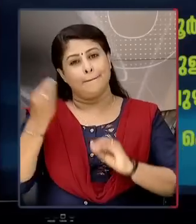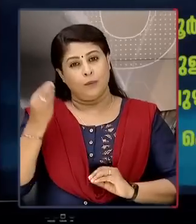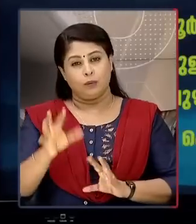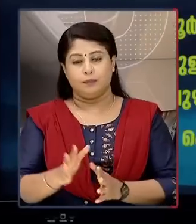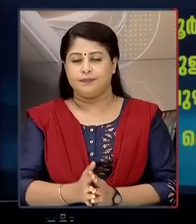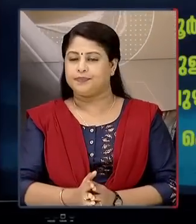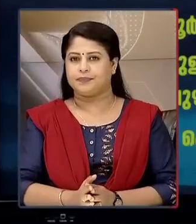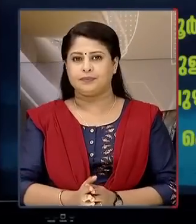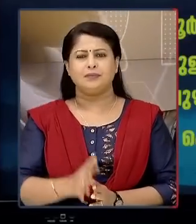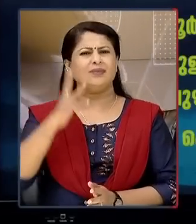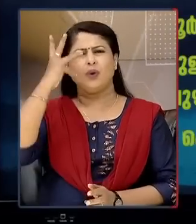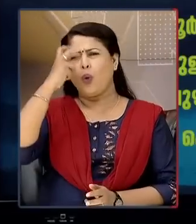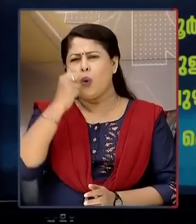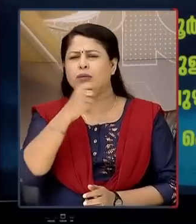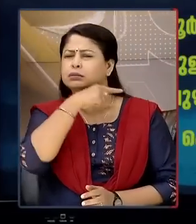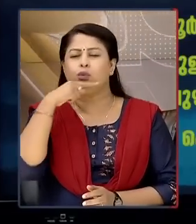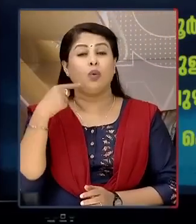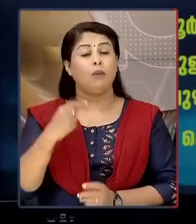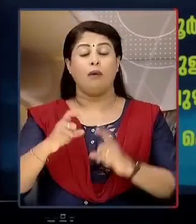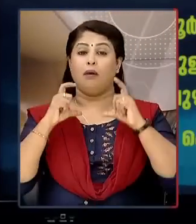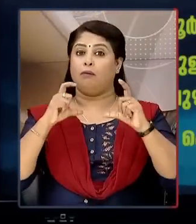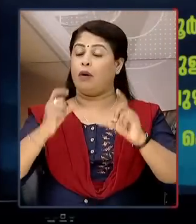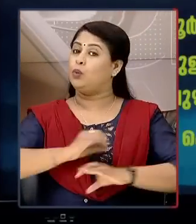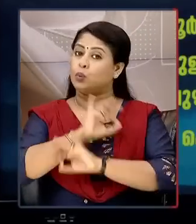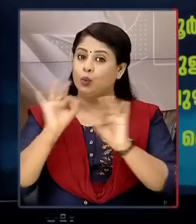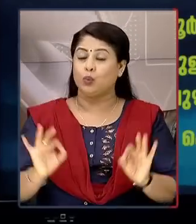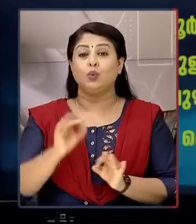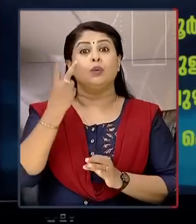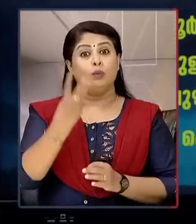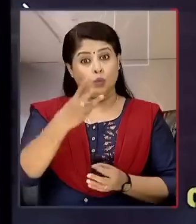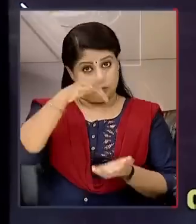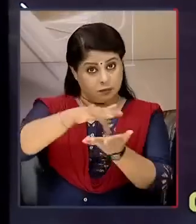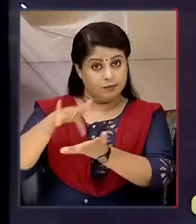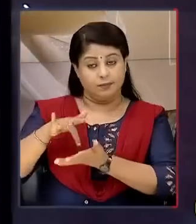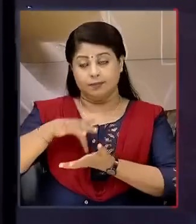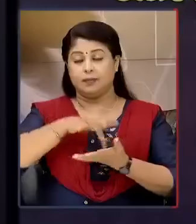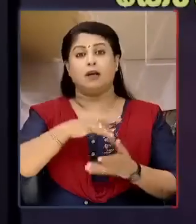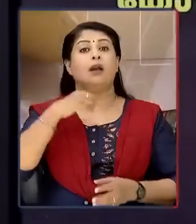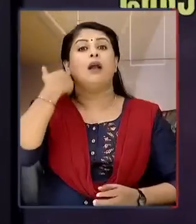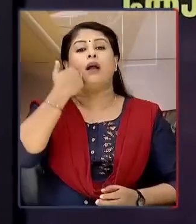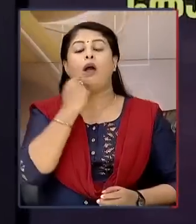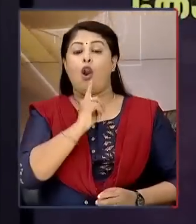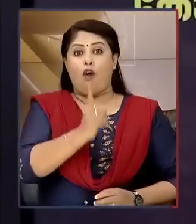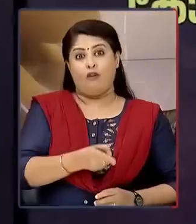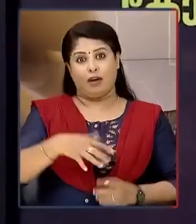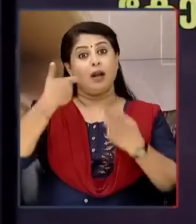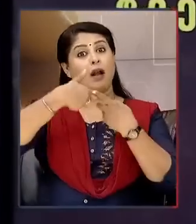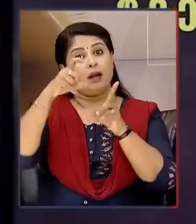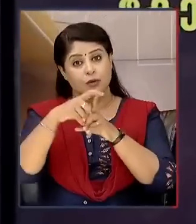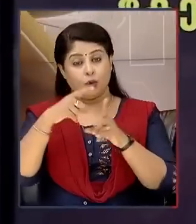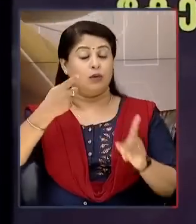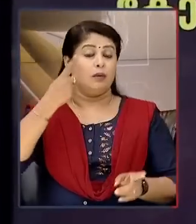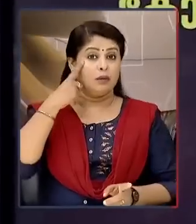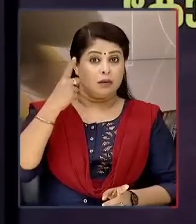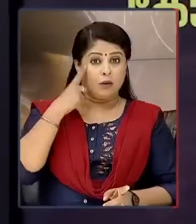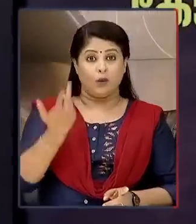തന്നെ ഓറഞ്ച് അലേർട്ടോ റെഡ് അലേർട്ടോ എവിടെയും ഇല്ല. നിലവിൽ 3 ജില്ലകളിലാണ് യെല്ലോ അലേർട്ട് പ്രഖ്യാപിച്ചിരിക്കുന്നത്. കാസർഗോഡ് ജില്ല, അതോടൊപ്പം തന്നെ കണ്ണൂർ